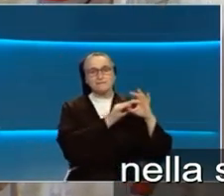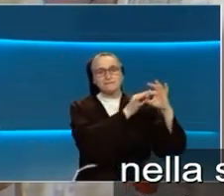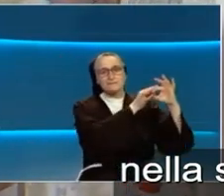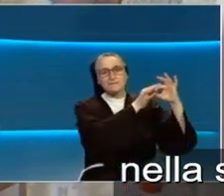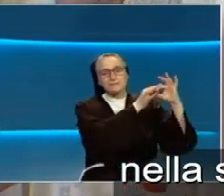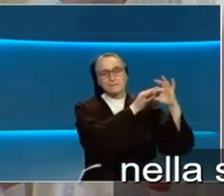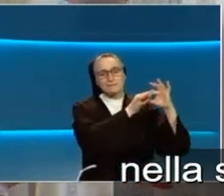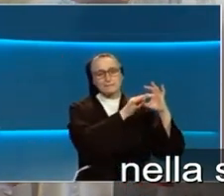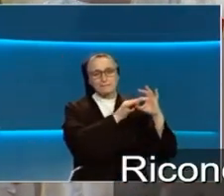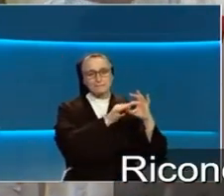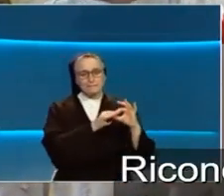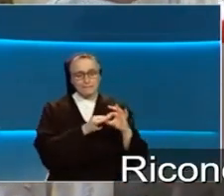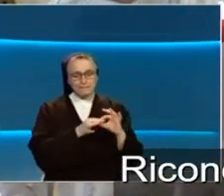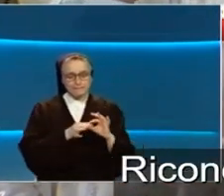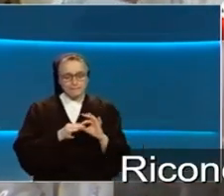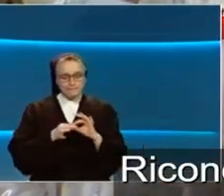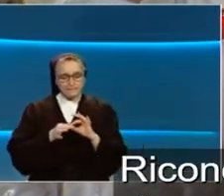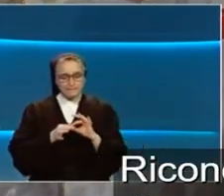iunguntur.